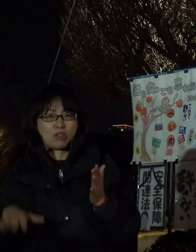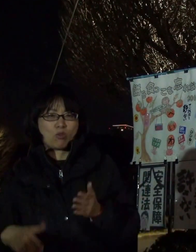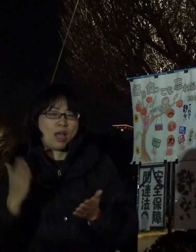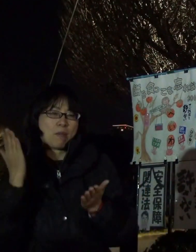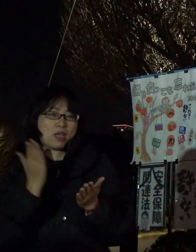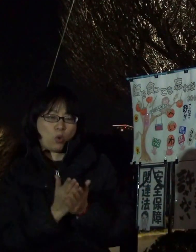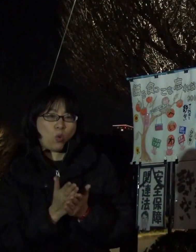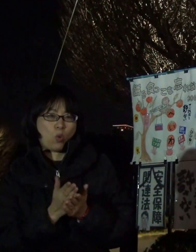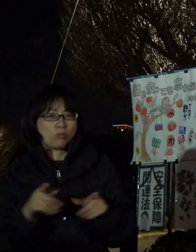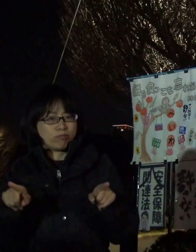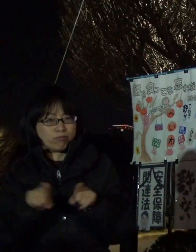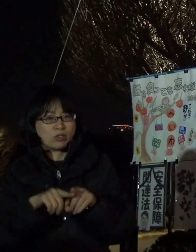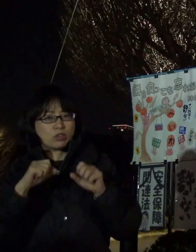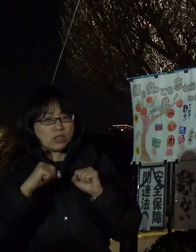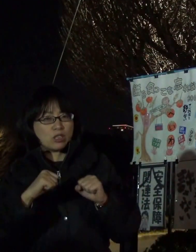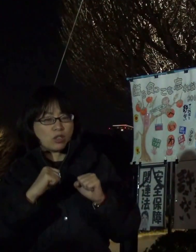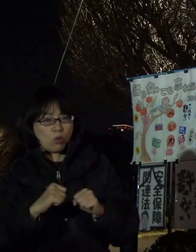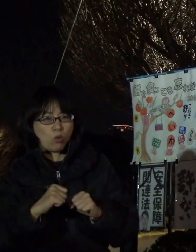それであの